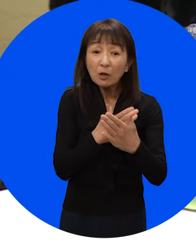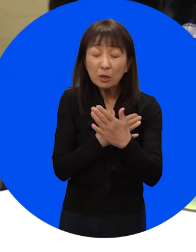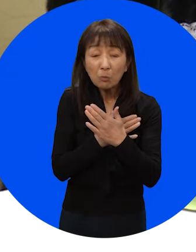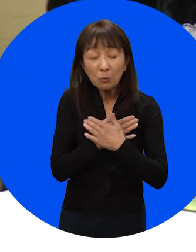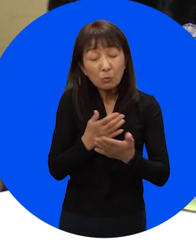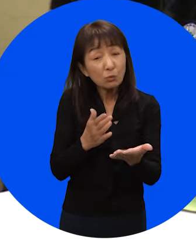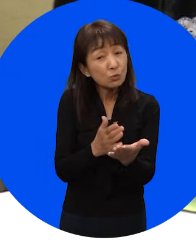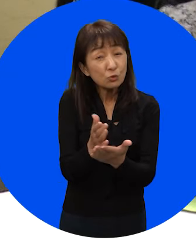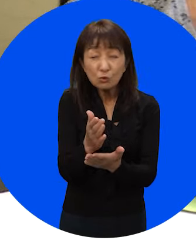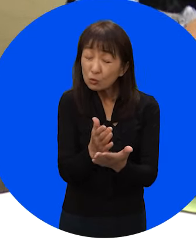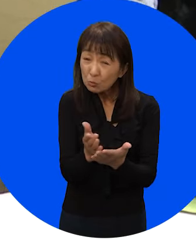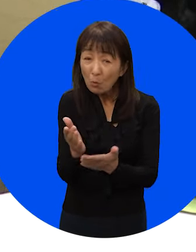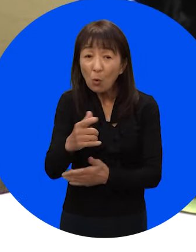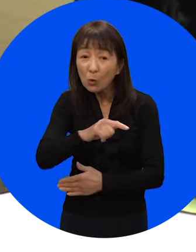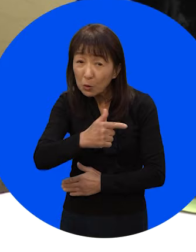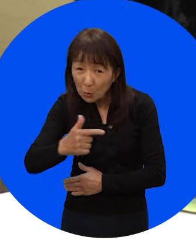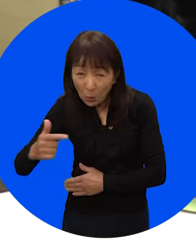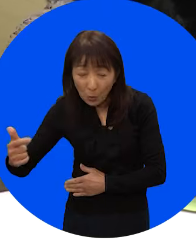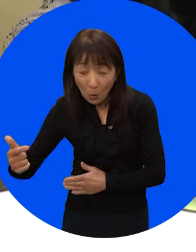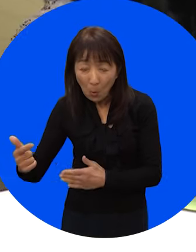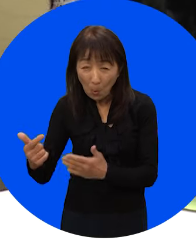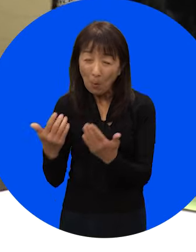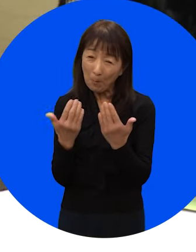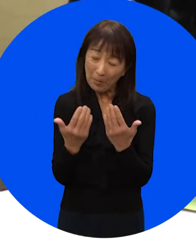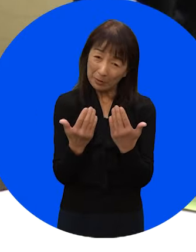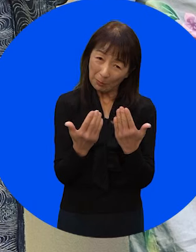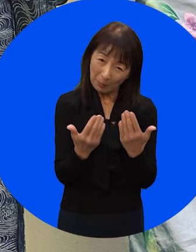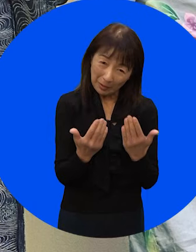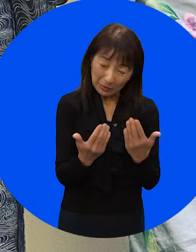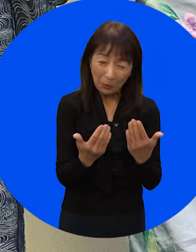仕立てることができて、とても勉強になったんです。